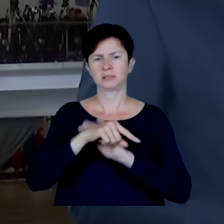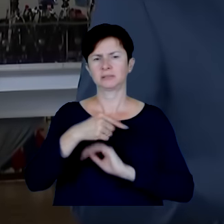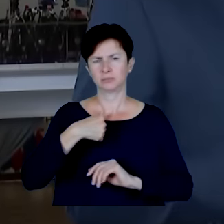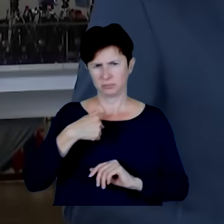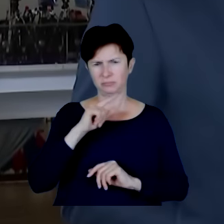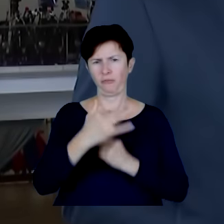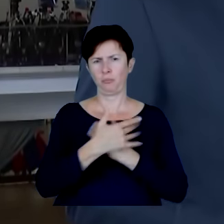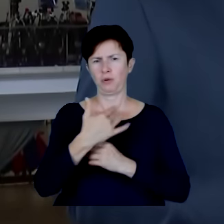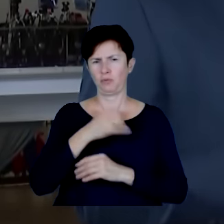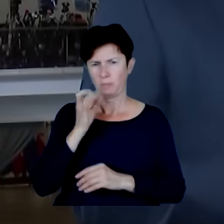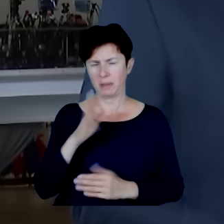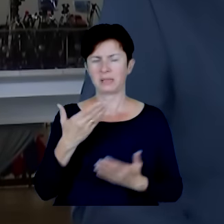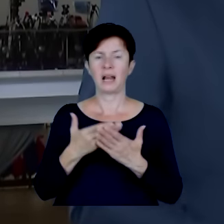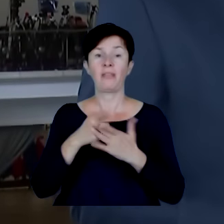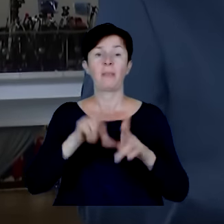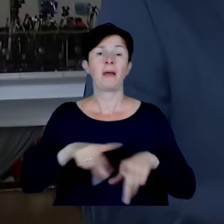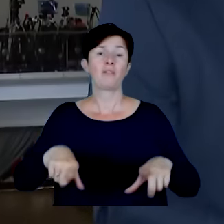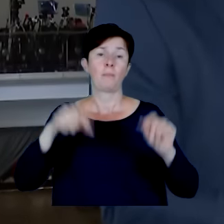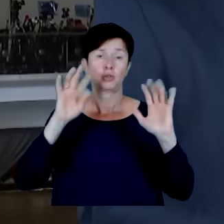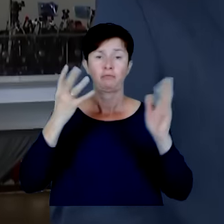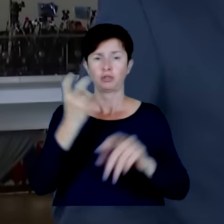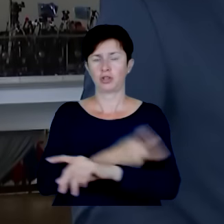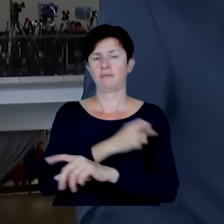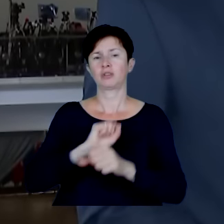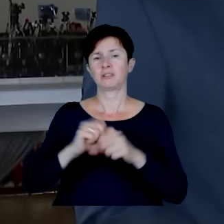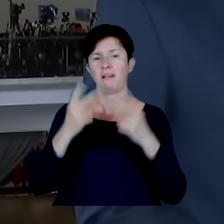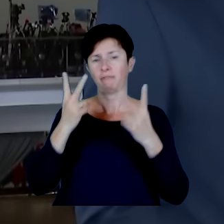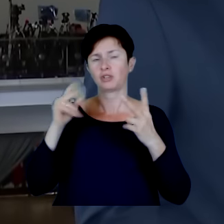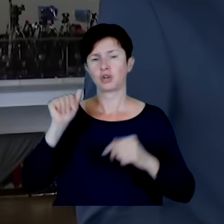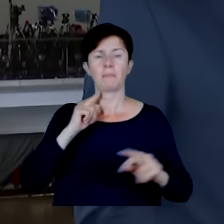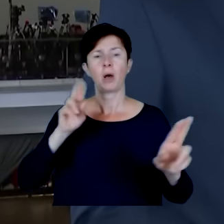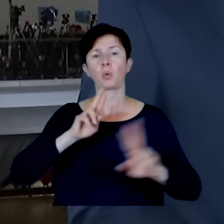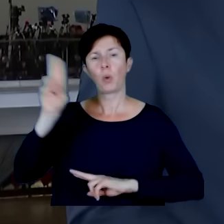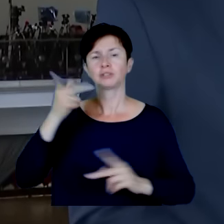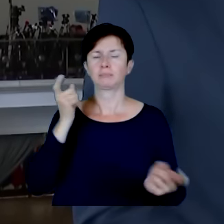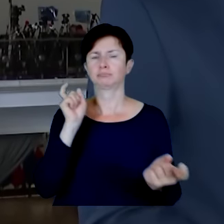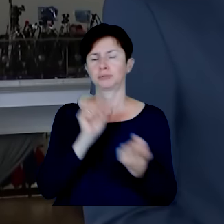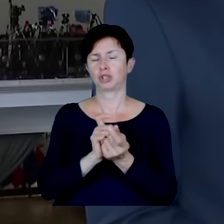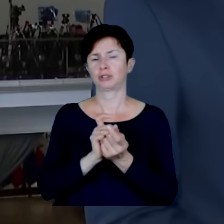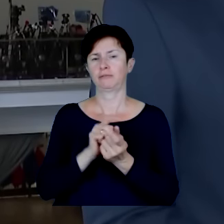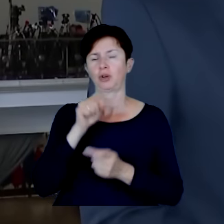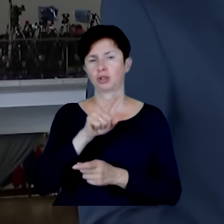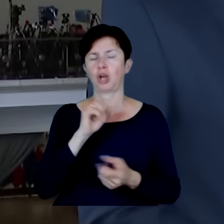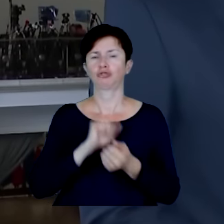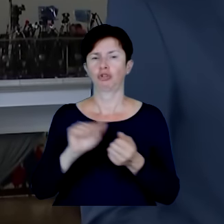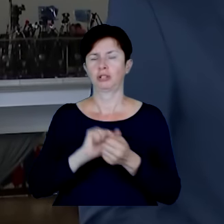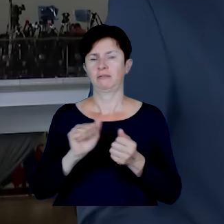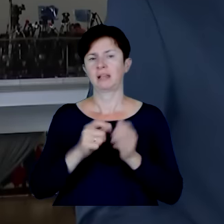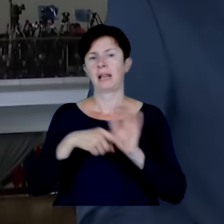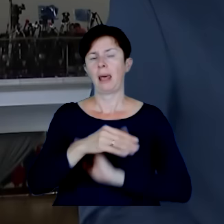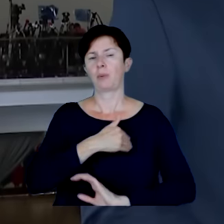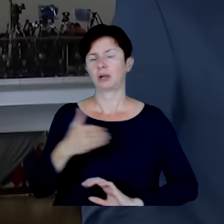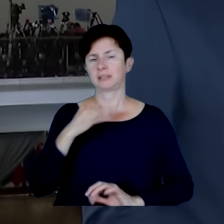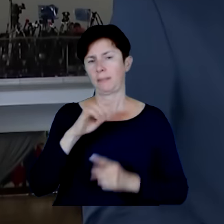istotne, żeby do nich pójść i żeby zagłosować przeciwko tej skandalicznej i szkodliwej dla Polski